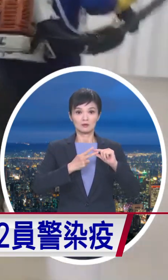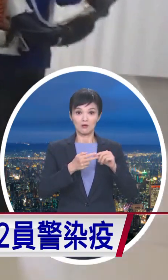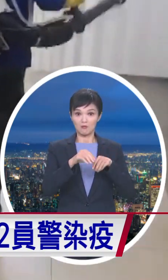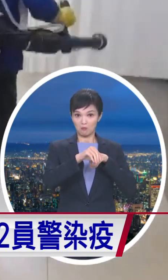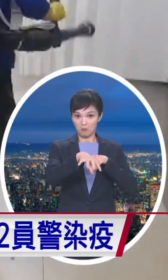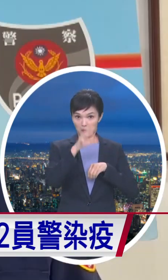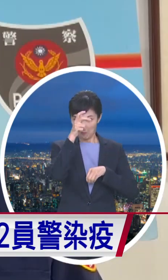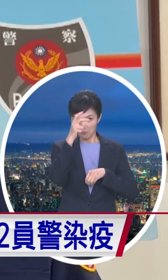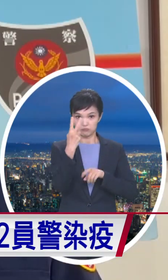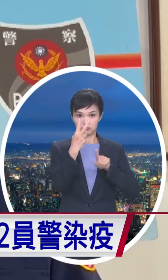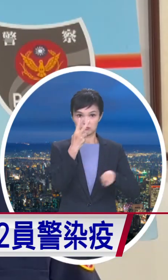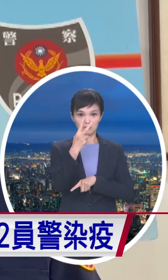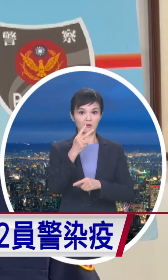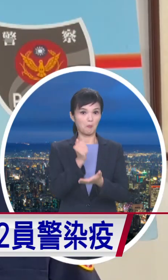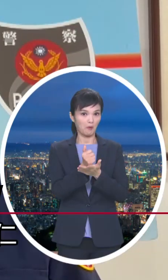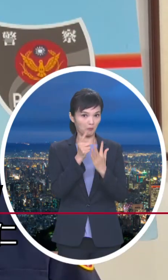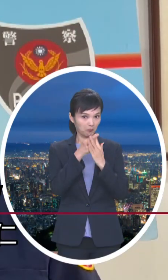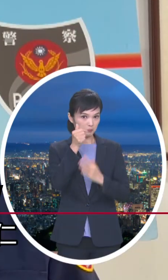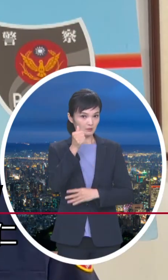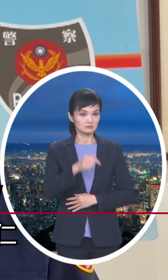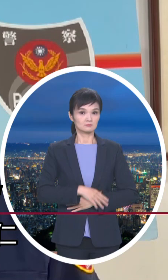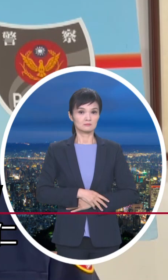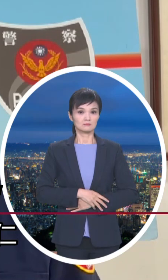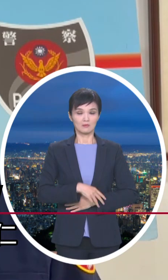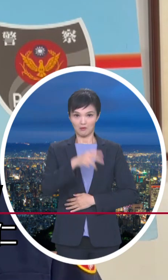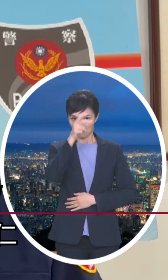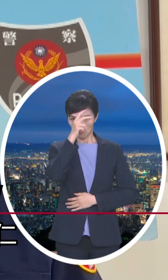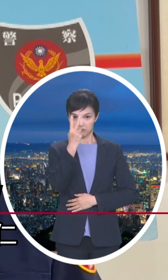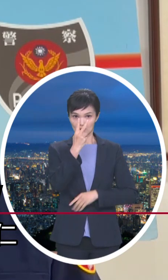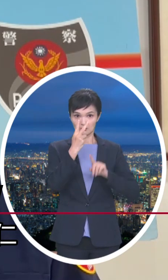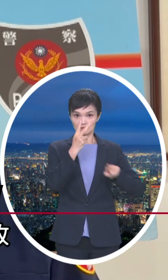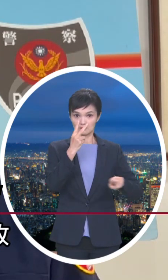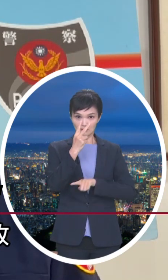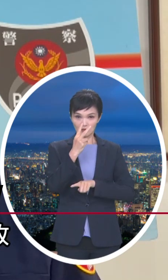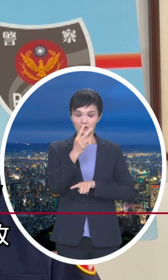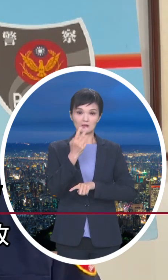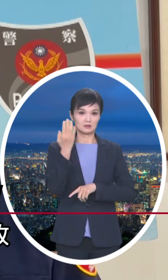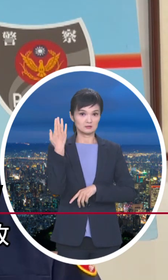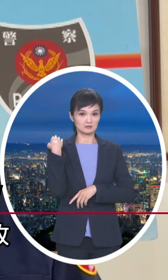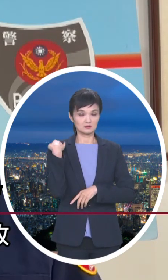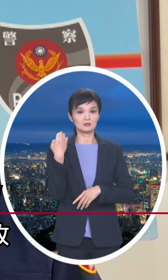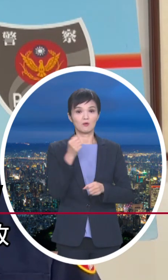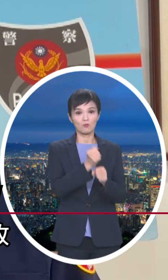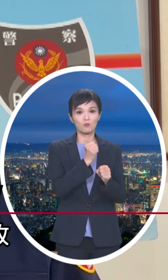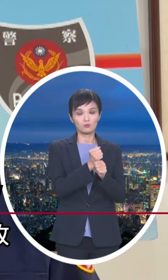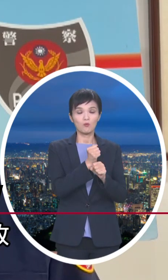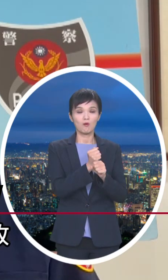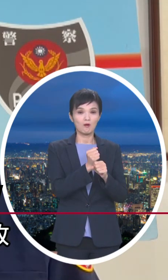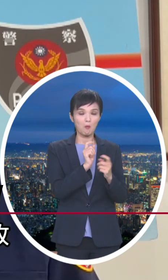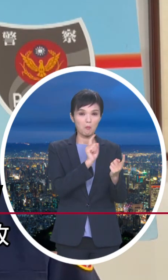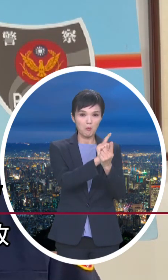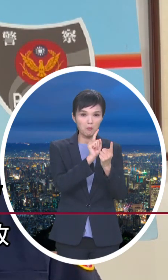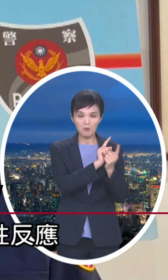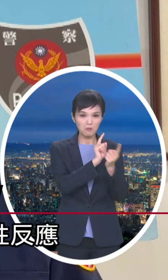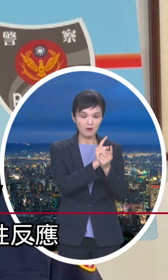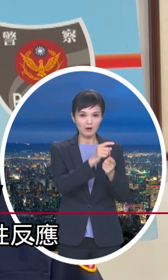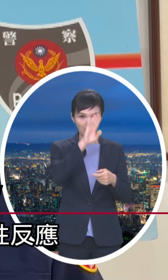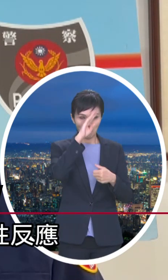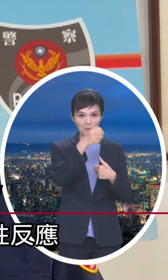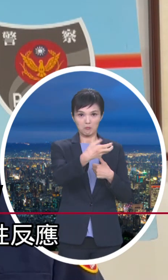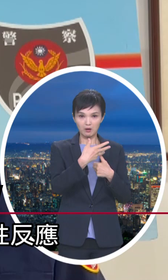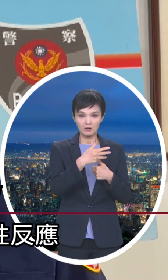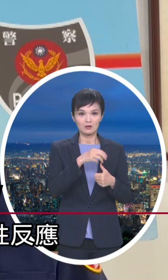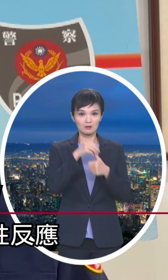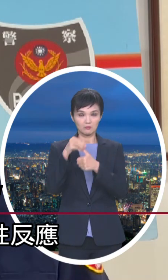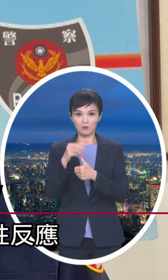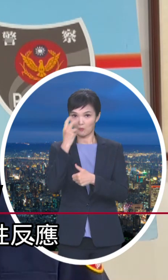警员染疫。 本分局交通分队2位同仁先前因处理交通事故曾经至快筛